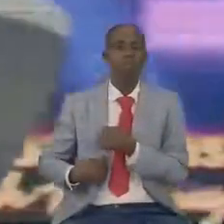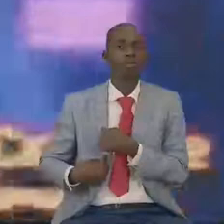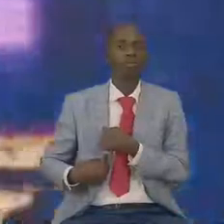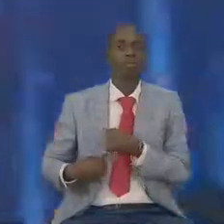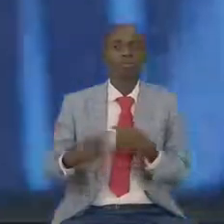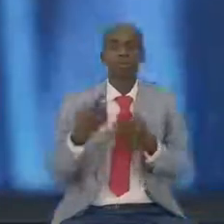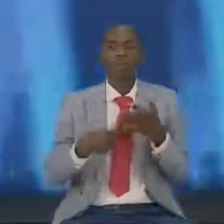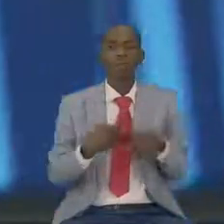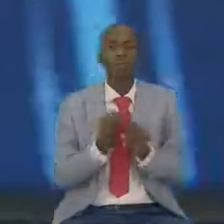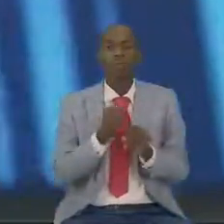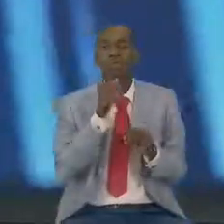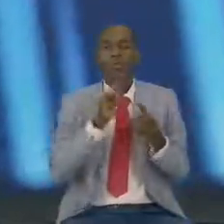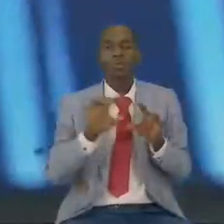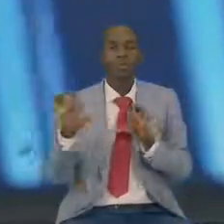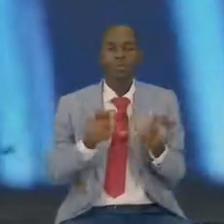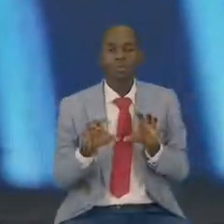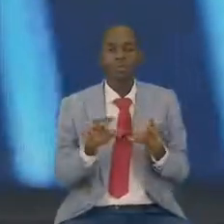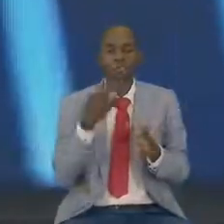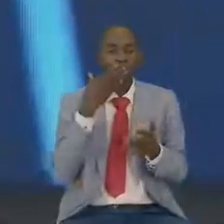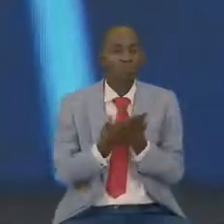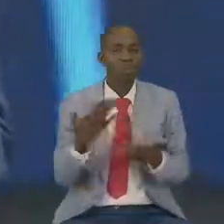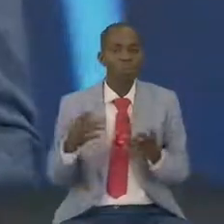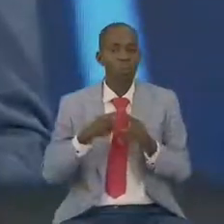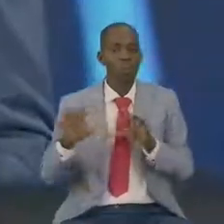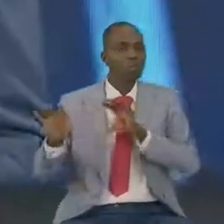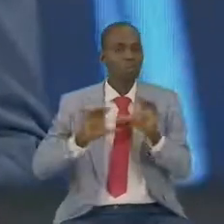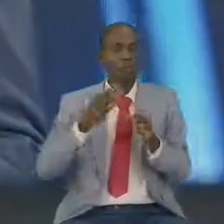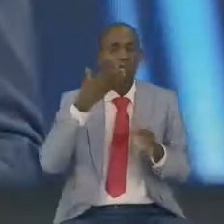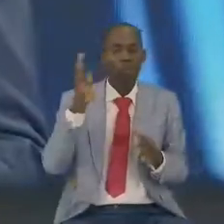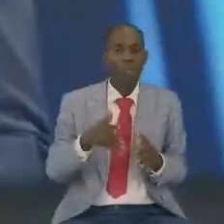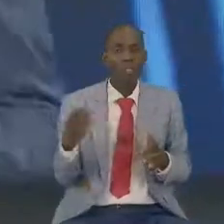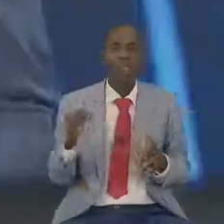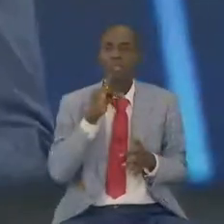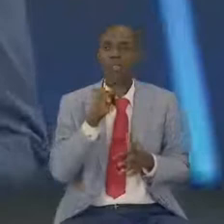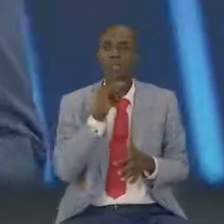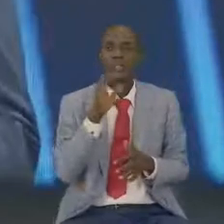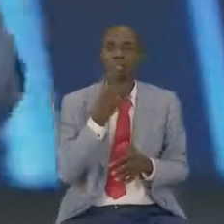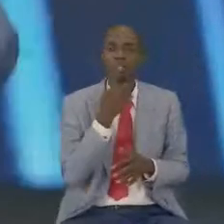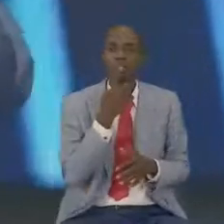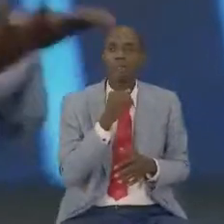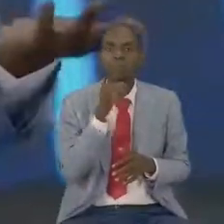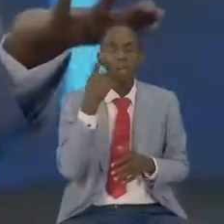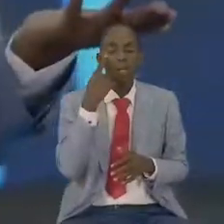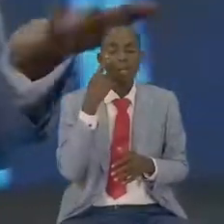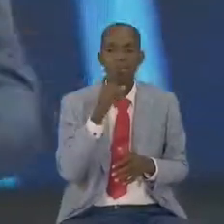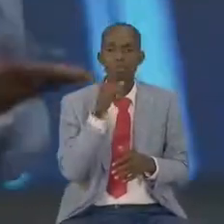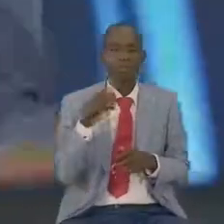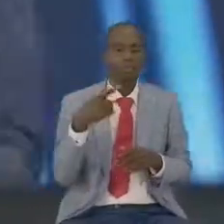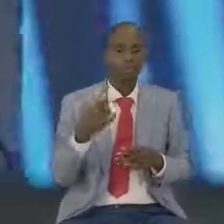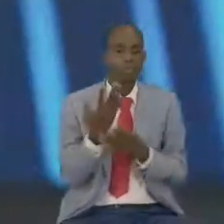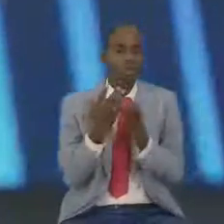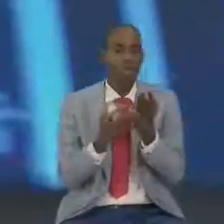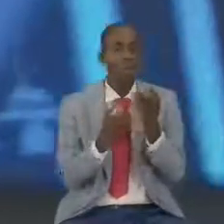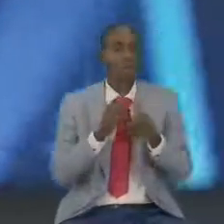les choses impures? Et dit des choses impures. Ce n'est pas la bouche, ce ne sont pas les lèvres, c'est le cœur. C'est de l'abondance du cœur que la